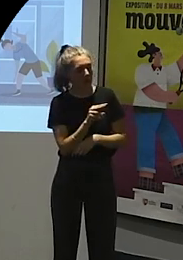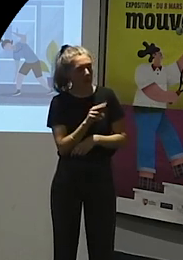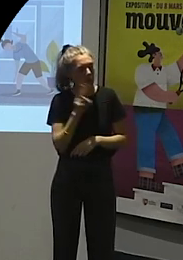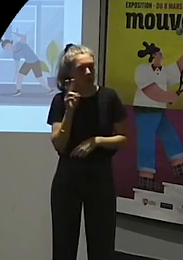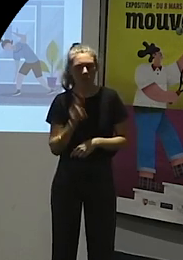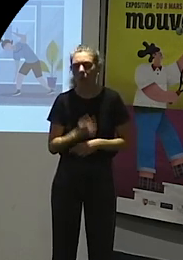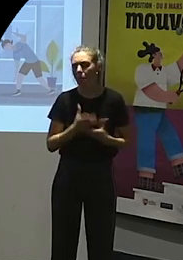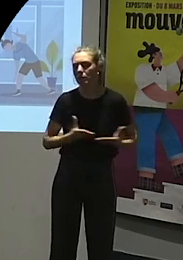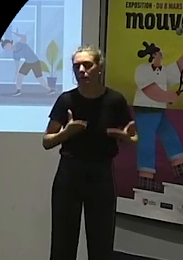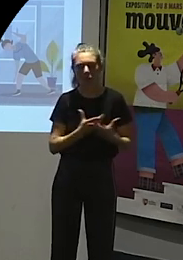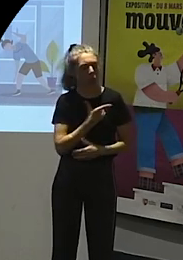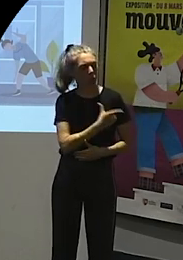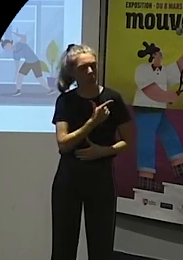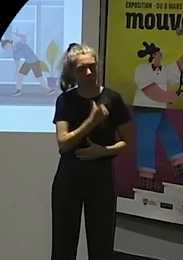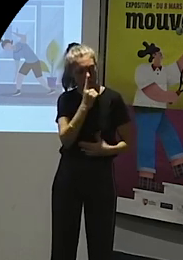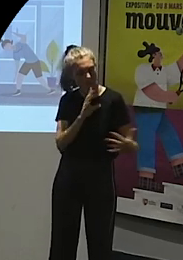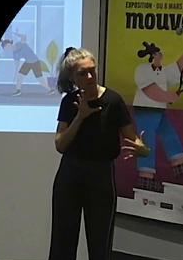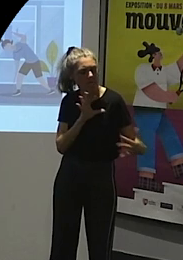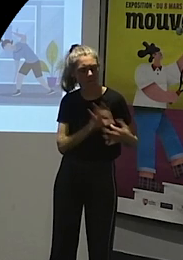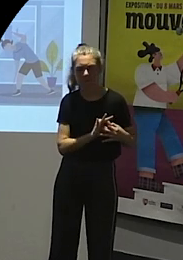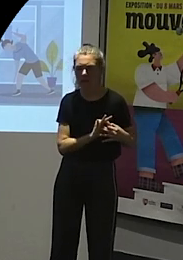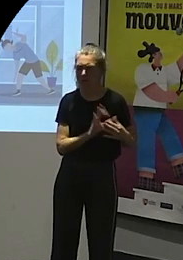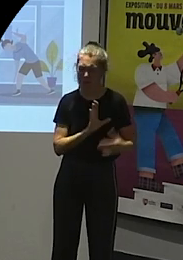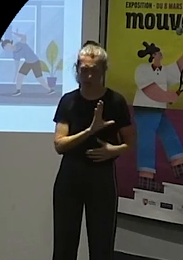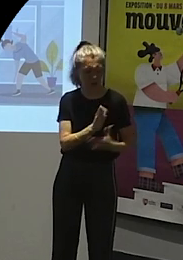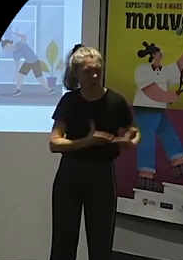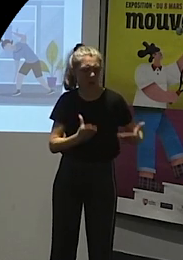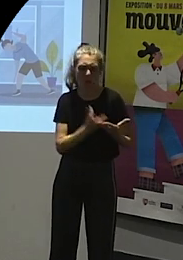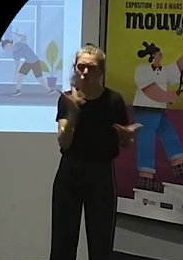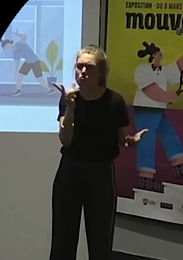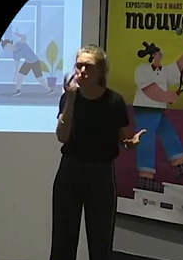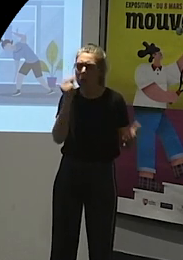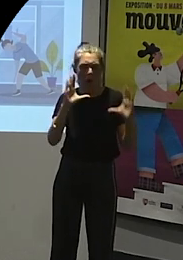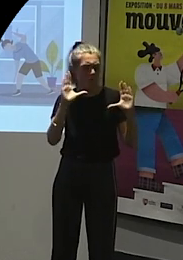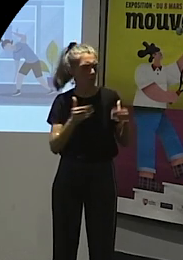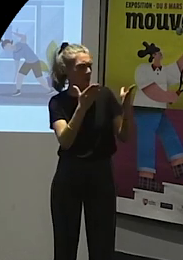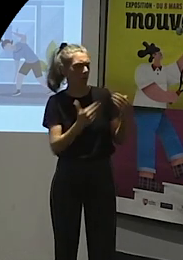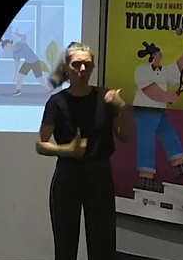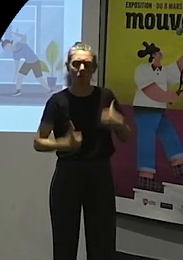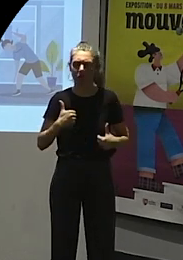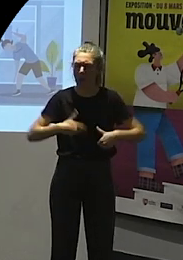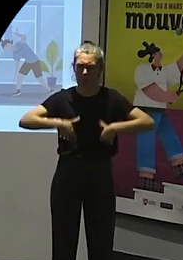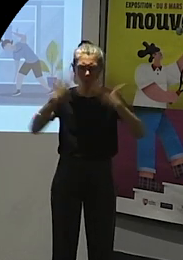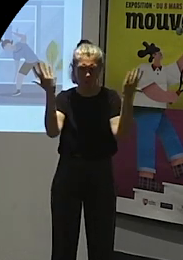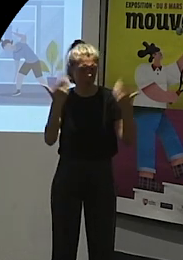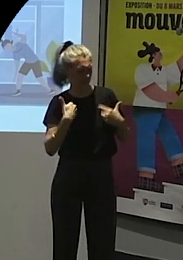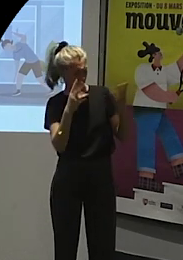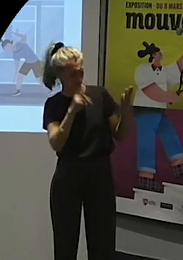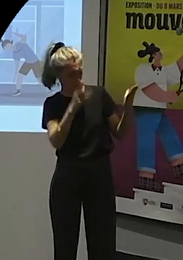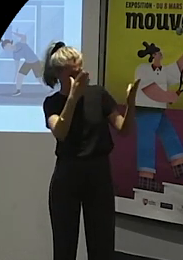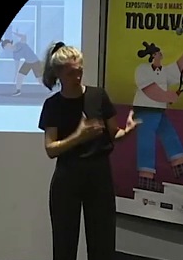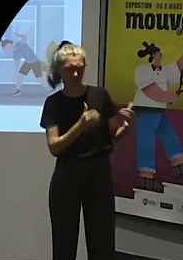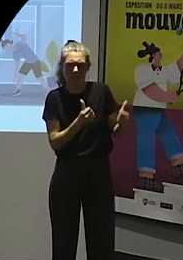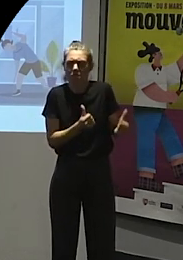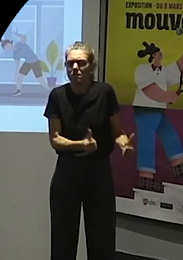moment d'humanité avec cette personne, trisomique, peut-être trisomique, mais enfin pour moi, c'est une personne comme tout le monde. Très bon